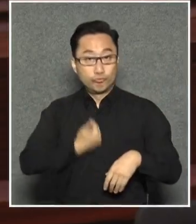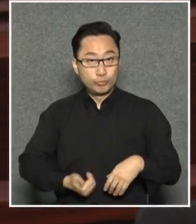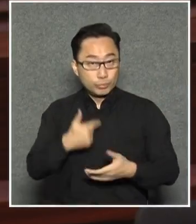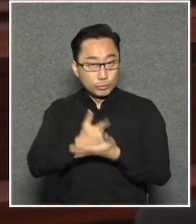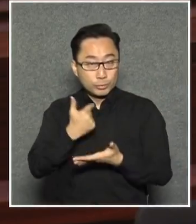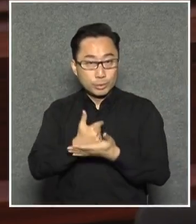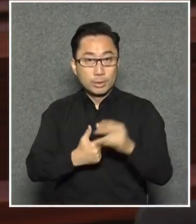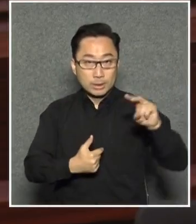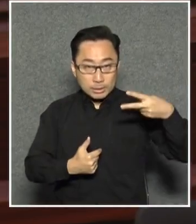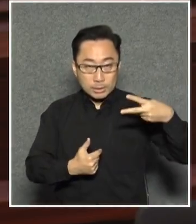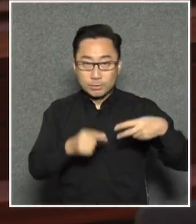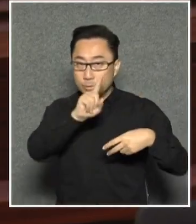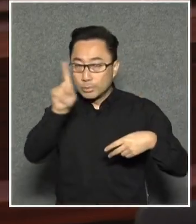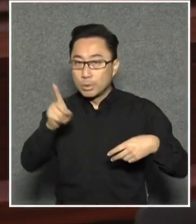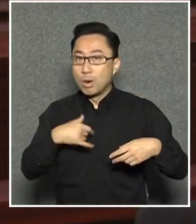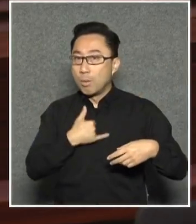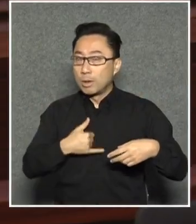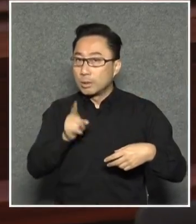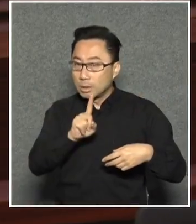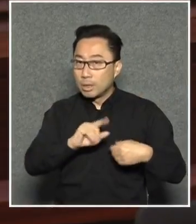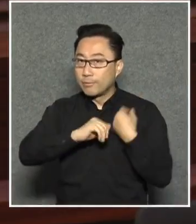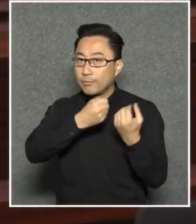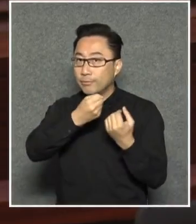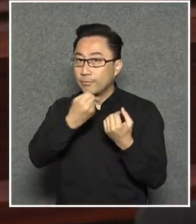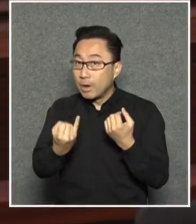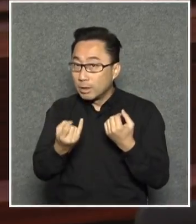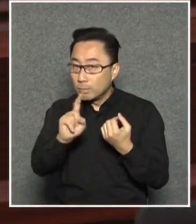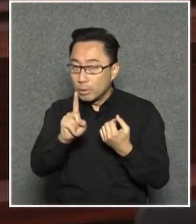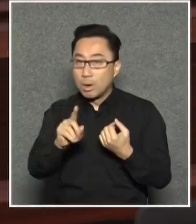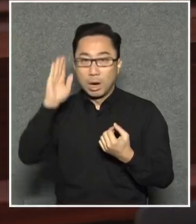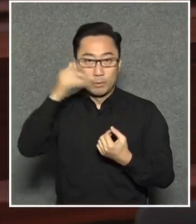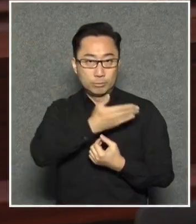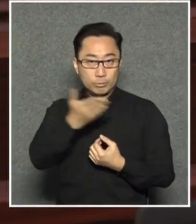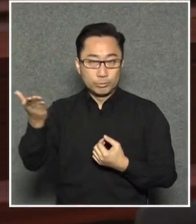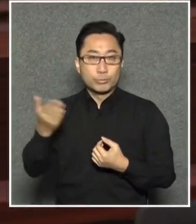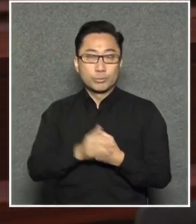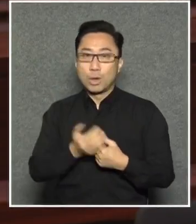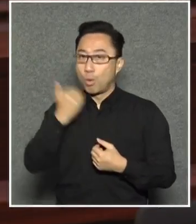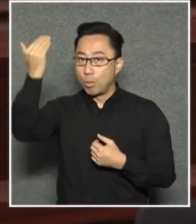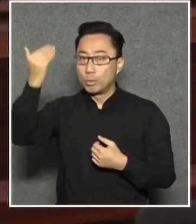任何係懷疑係違法嘅事情咧，係希望大家係盡量係作出舉報，